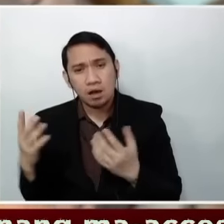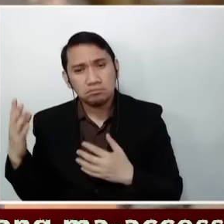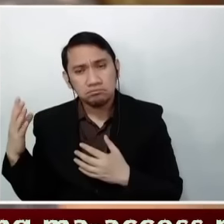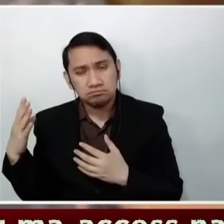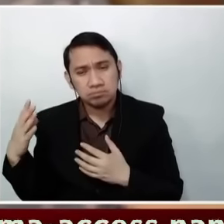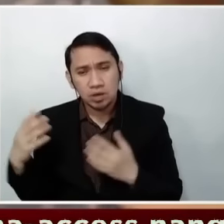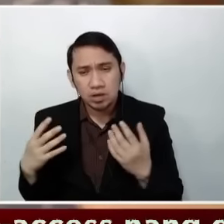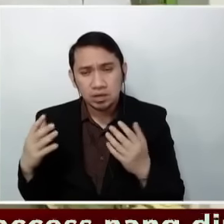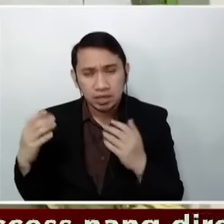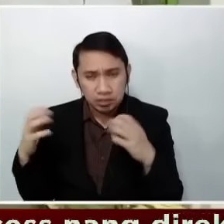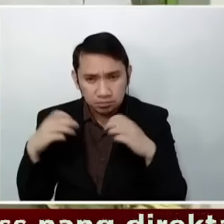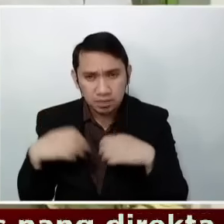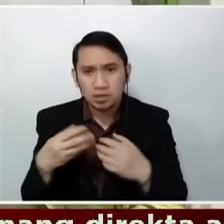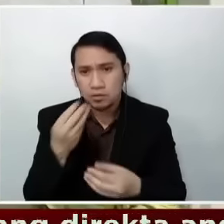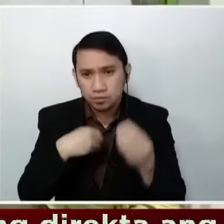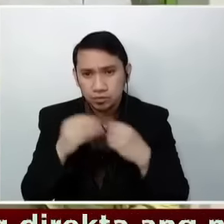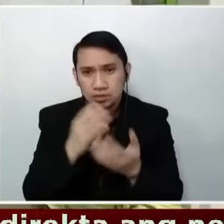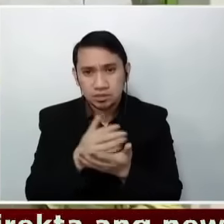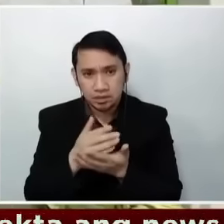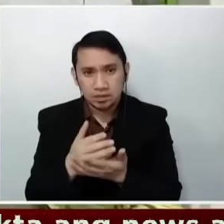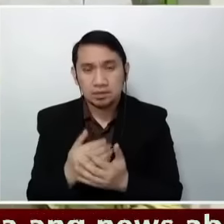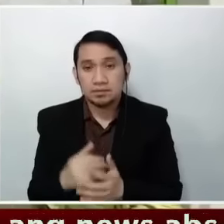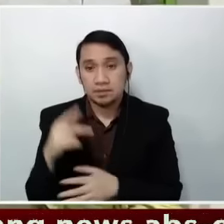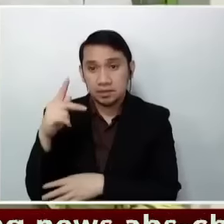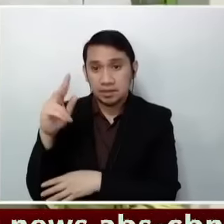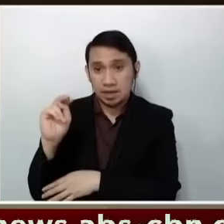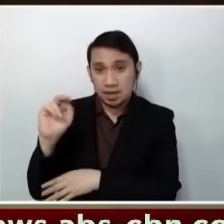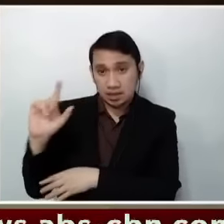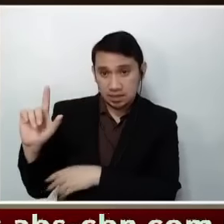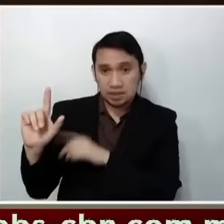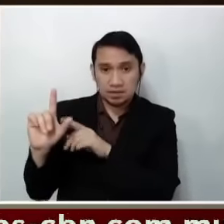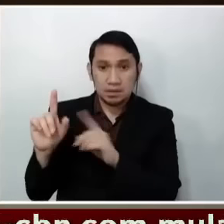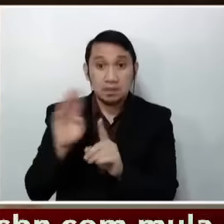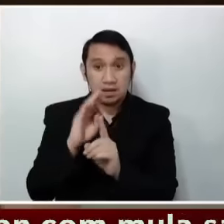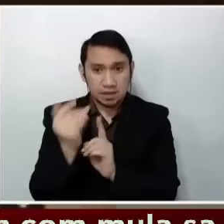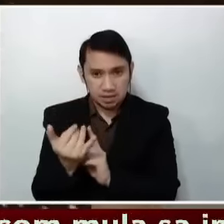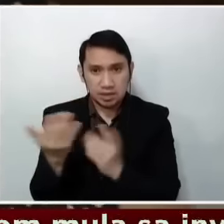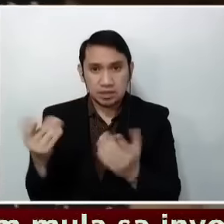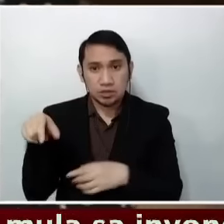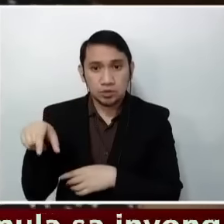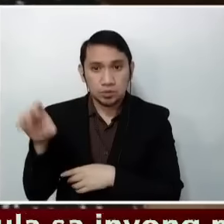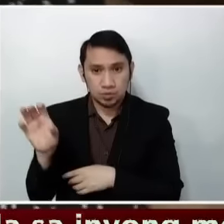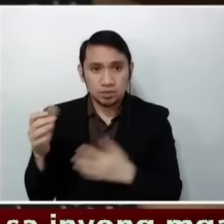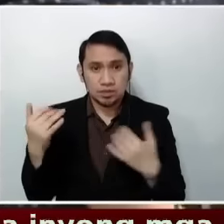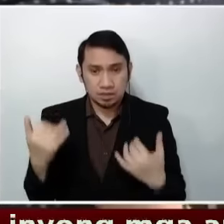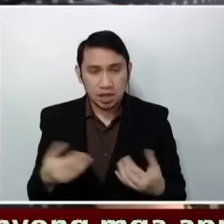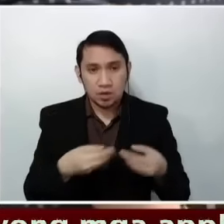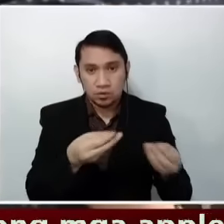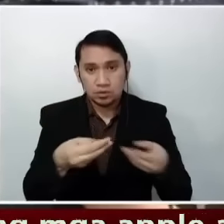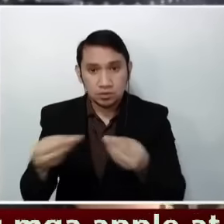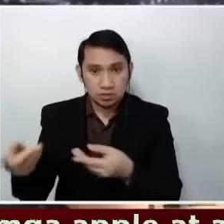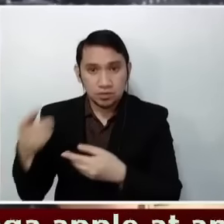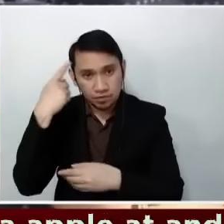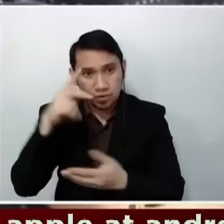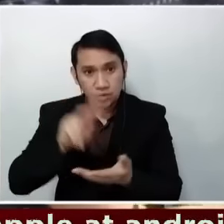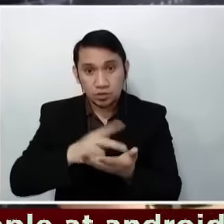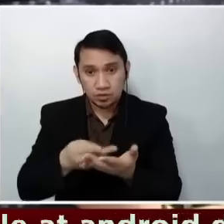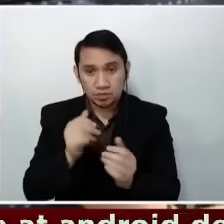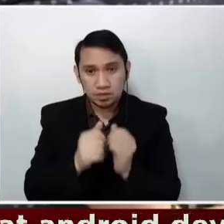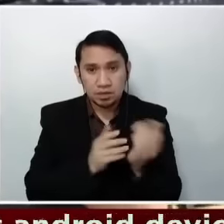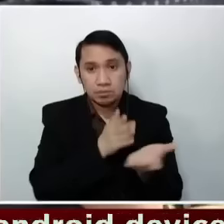ayuda kung may ayuda man. Ang Cruz na Ligas Community Pantry naman, ginawa na itong roving community kitchen na magbabahay-bahay